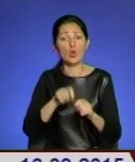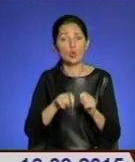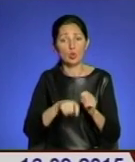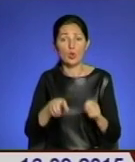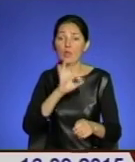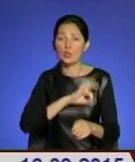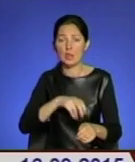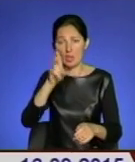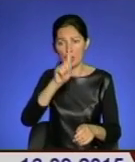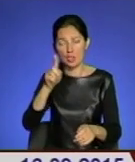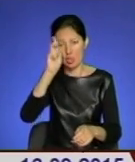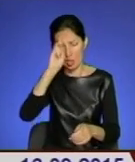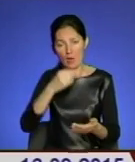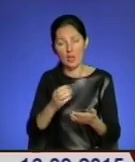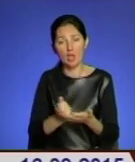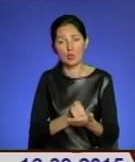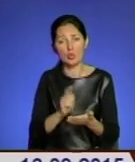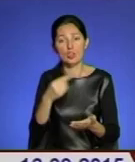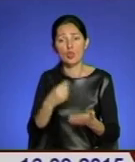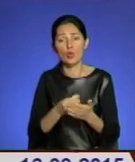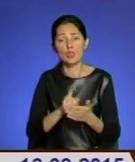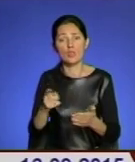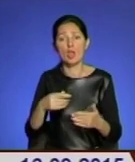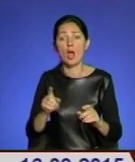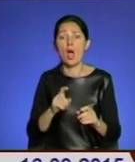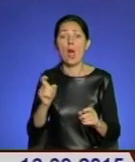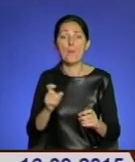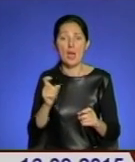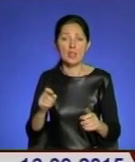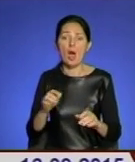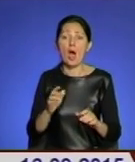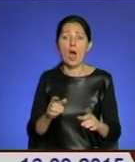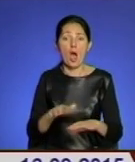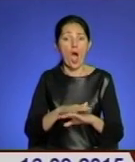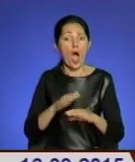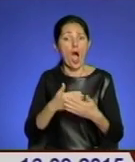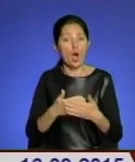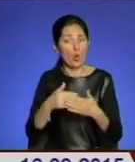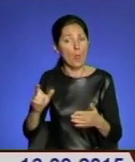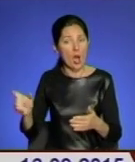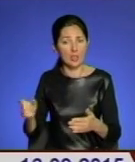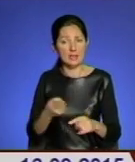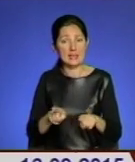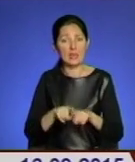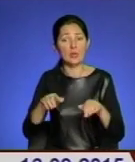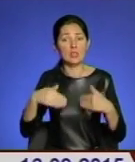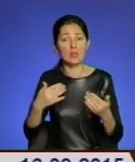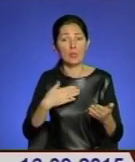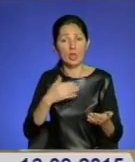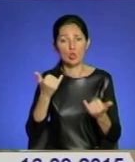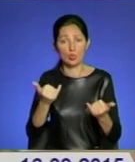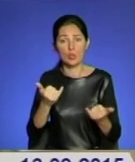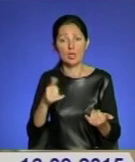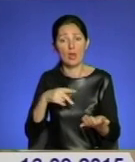державних ресурсів, чи коштів, чи майна громади. Тобто, власне кажучи, з такими ініціативами ми сьогодні